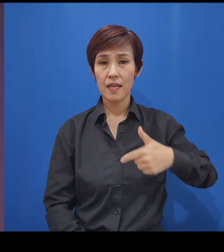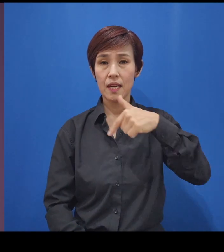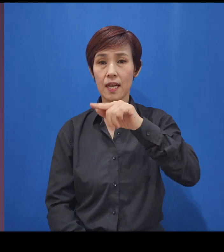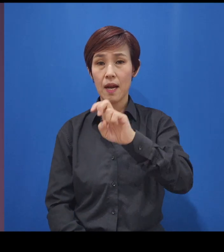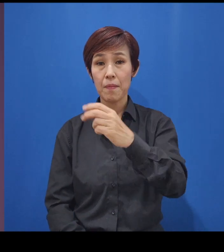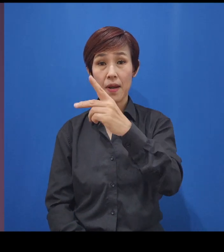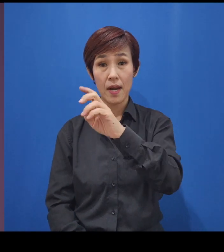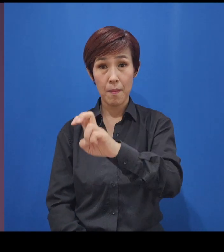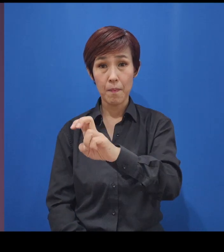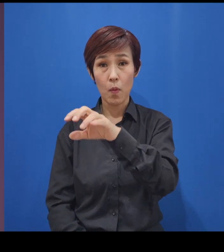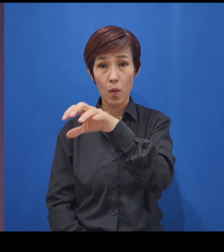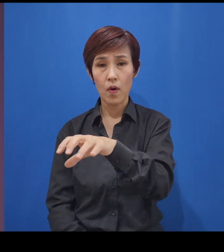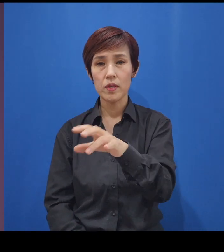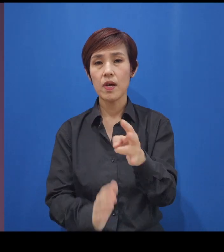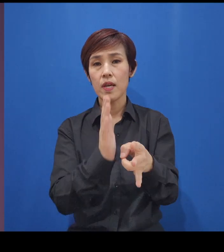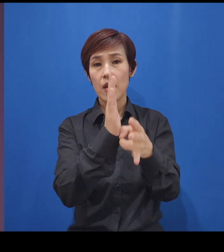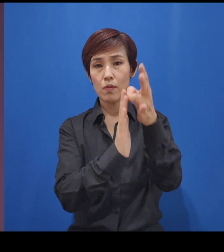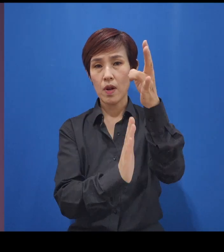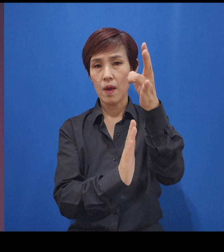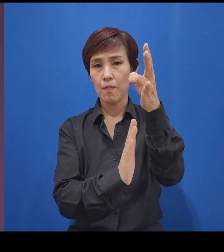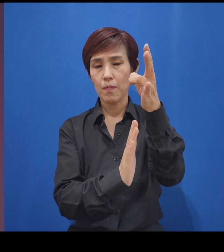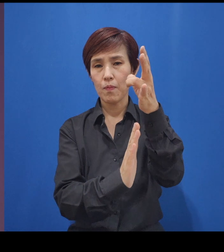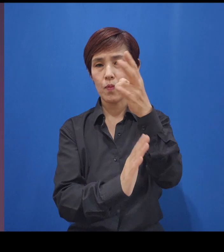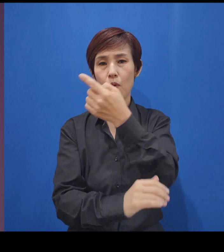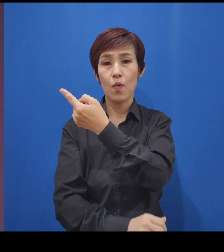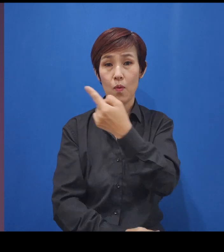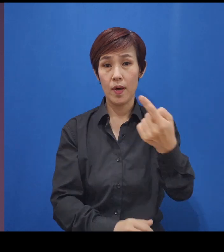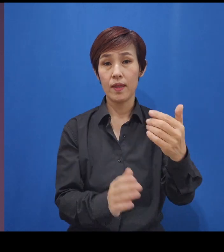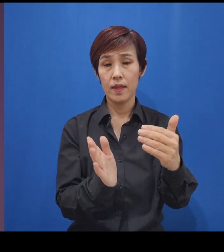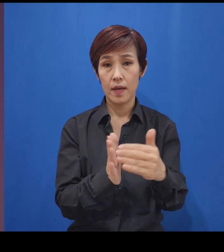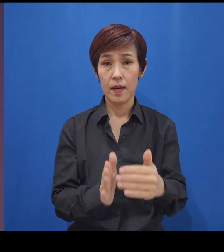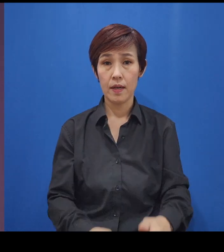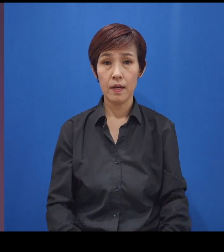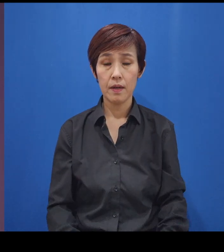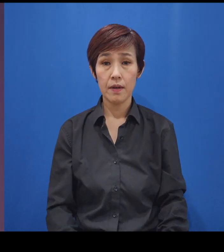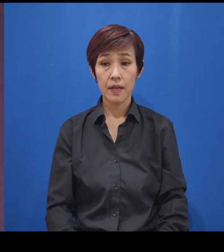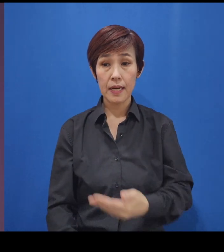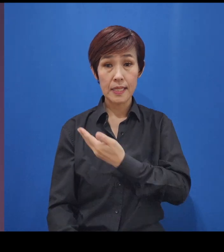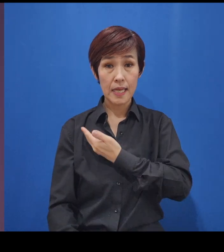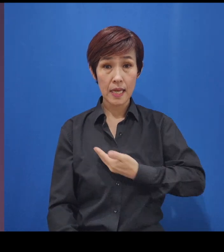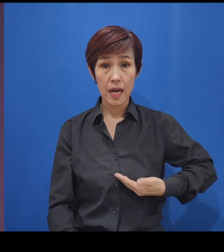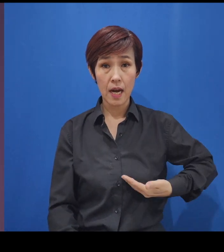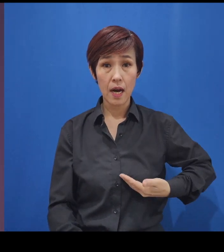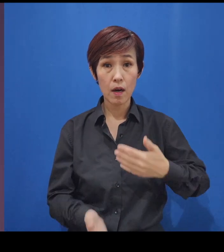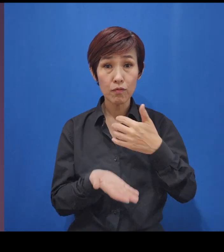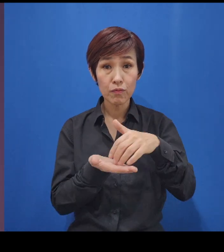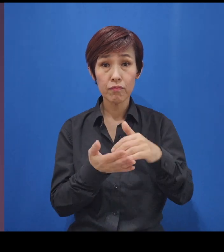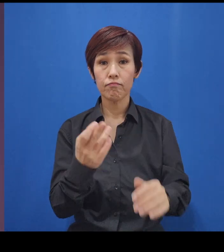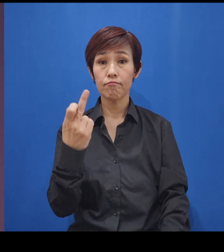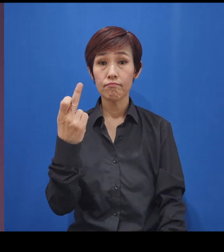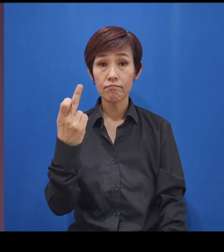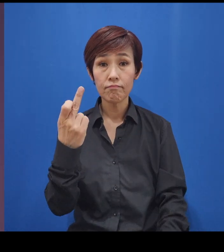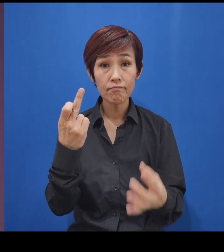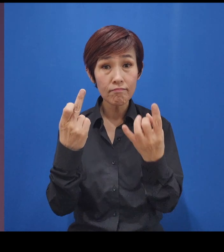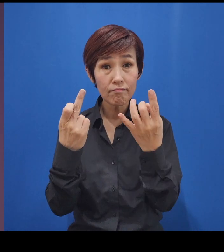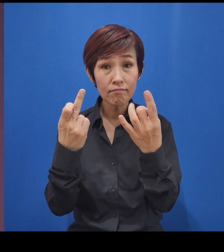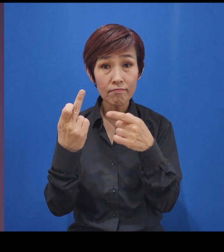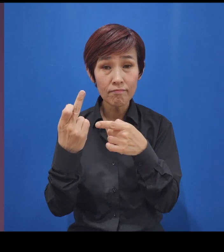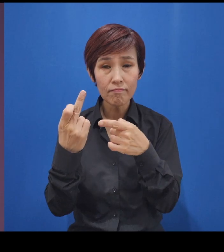감람원으로부터 예루살렘으로 돌아왔다. 근데 그 제자들은 원래